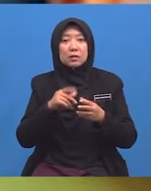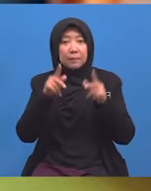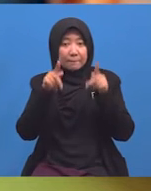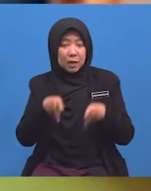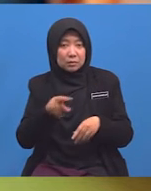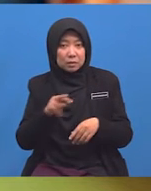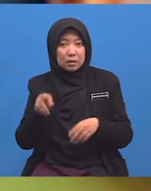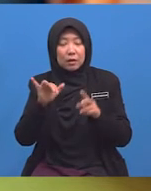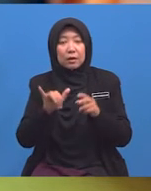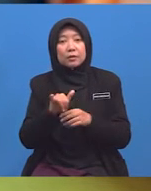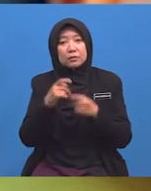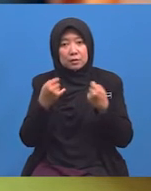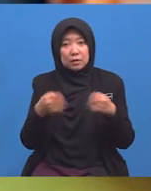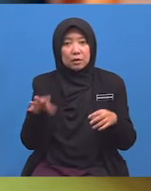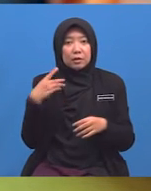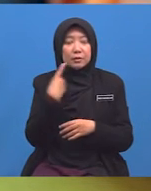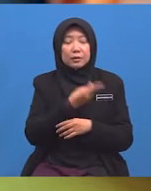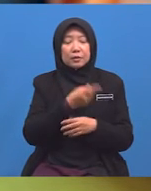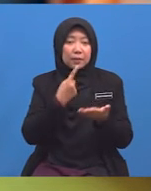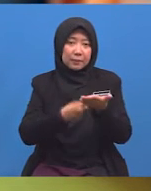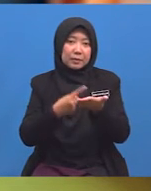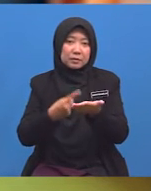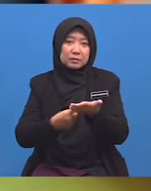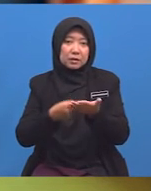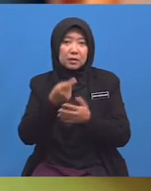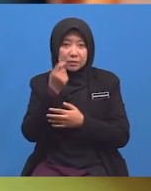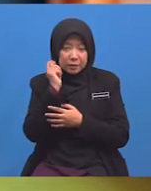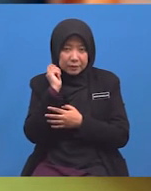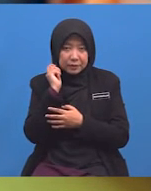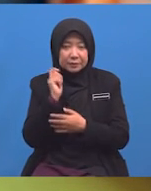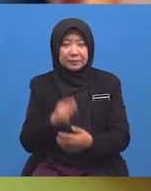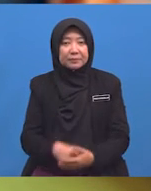pelajaran yang telah kita bincangkan sebentar tadi.